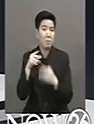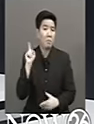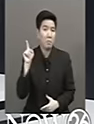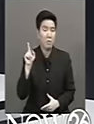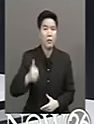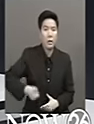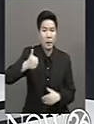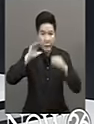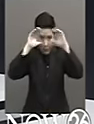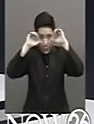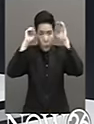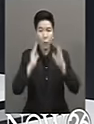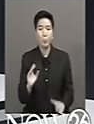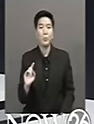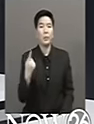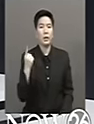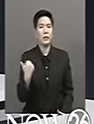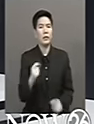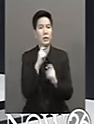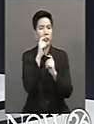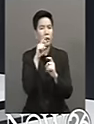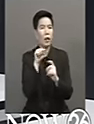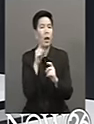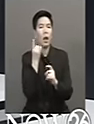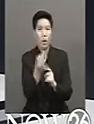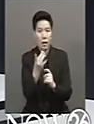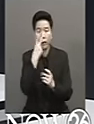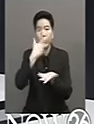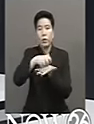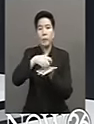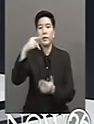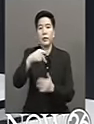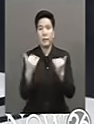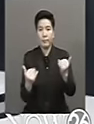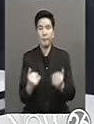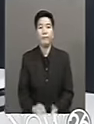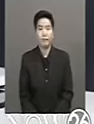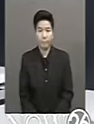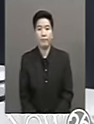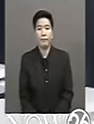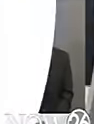เพิ่งจะได้ว่าที่ผู้นำคนใหม่ความเสี่ยงจะมีอะไรบ้างนะคะติดตามในรายงานพิเศษ